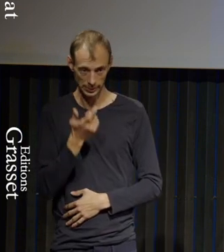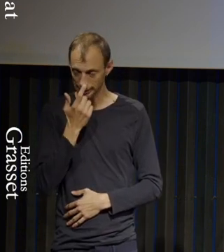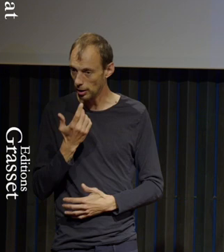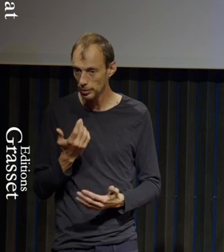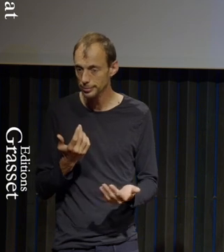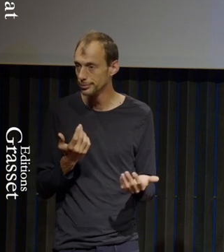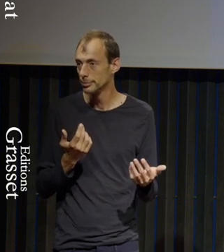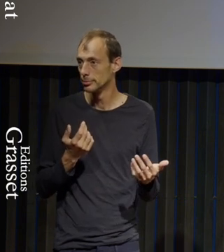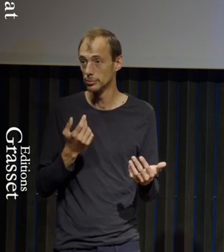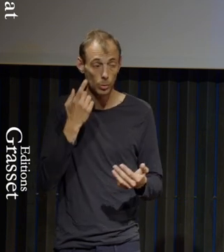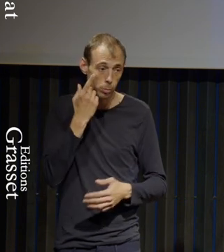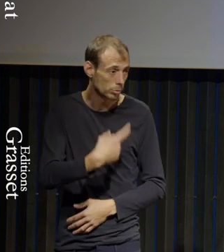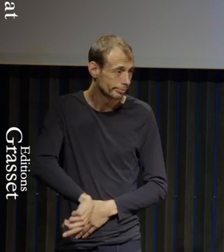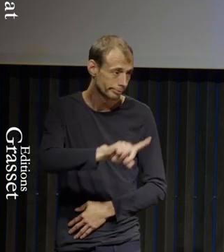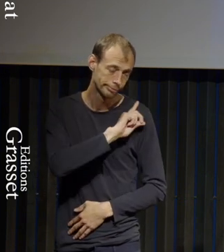notre humanité,